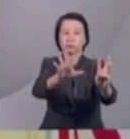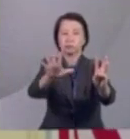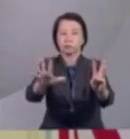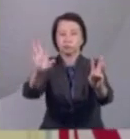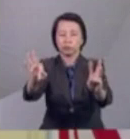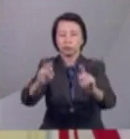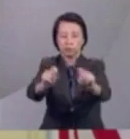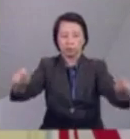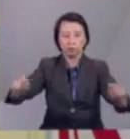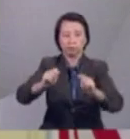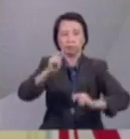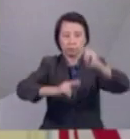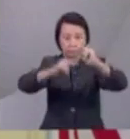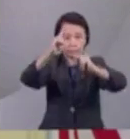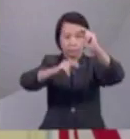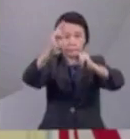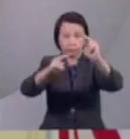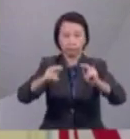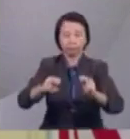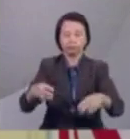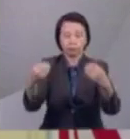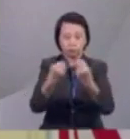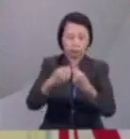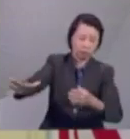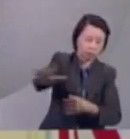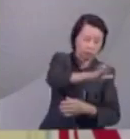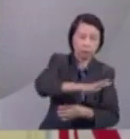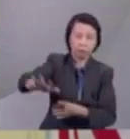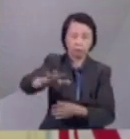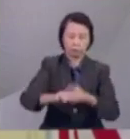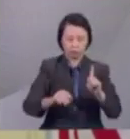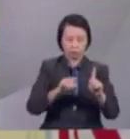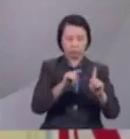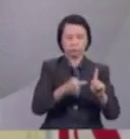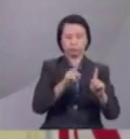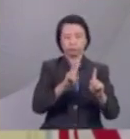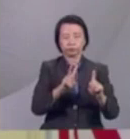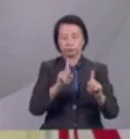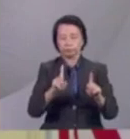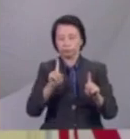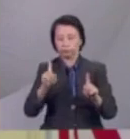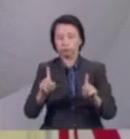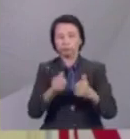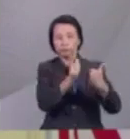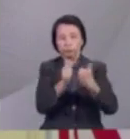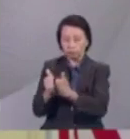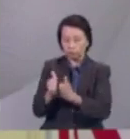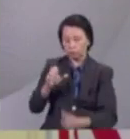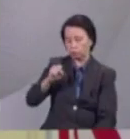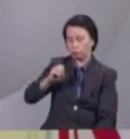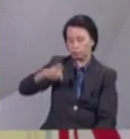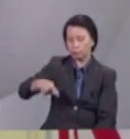6,559 tapak binaan. Daripada jumlah tersebut, 1,211 tapak binaan mematuhi SOP,